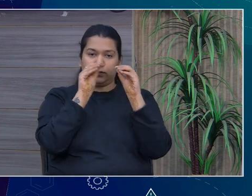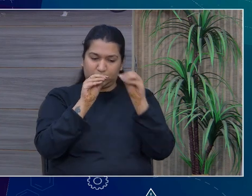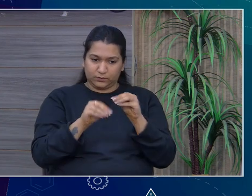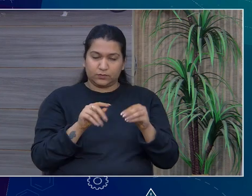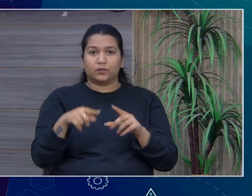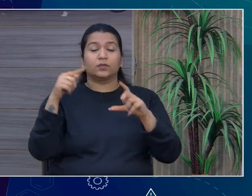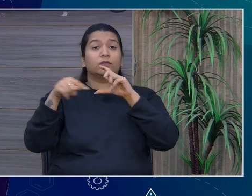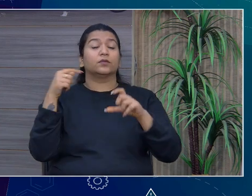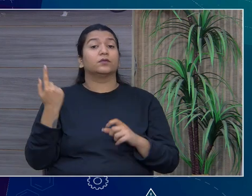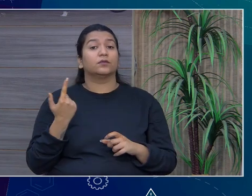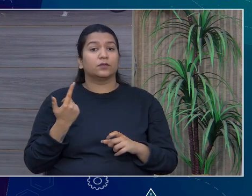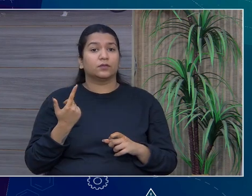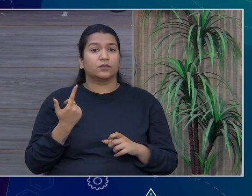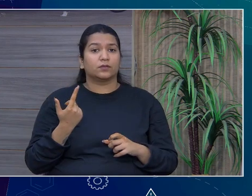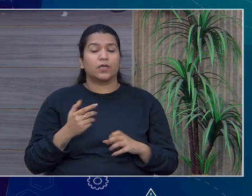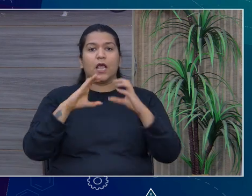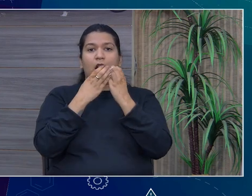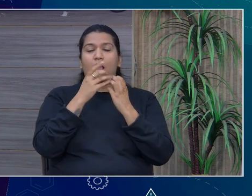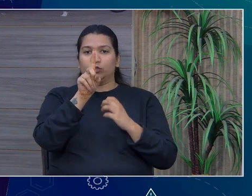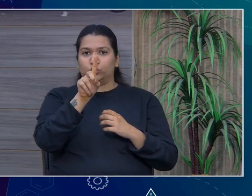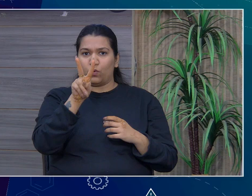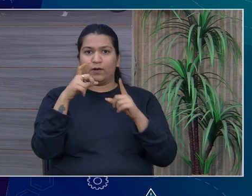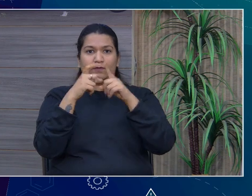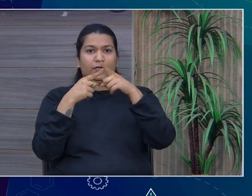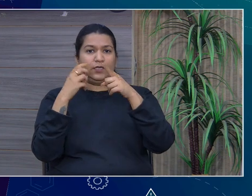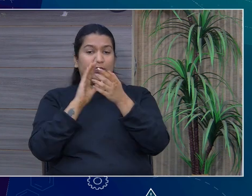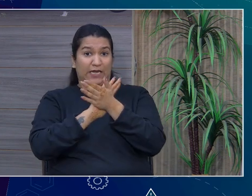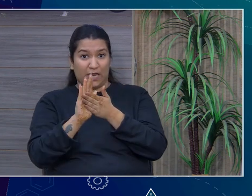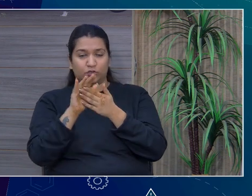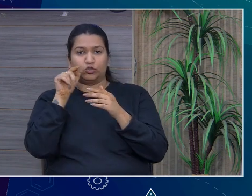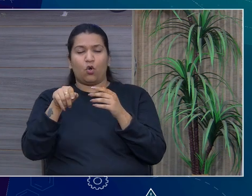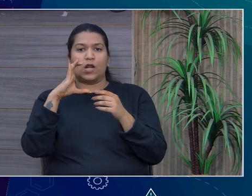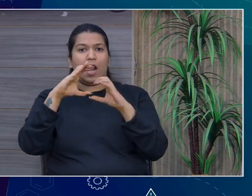भेजना कहाँ है, यहीं पर ही भेजना है। ई मेल आई डी क्लास 12 के लिए